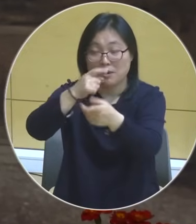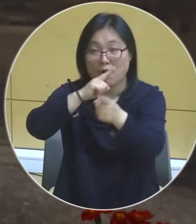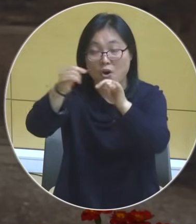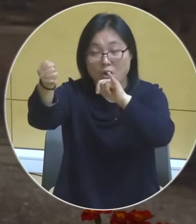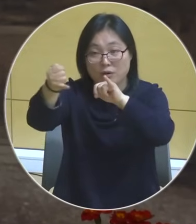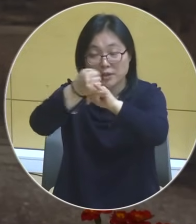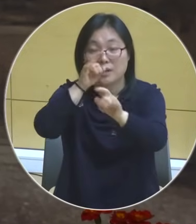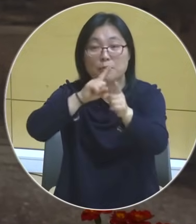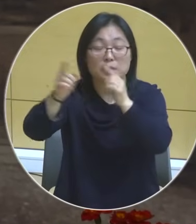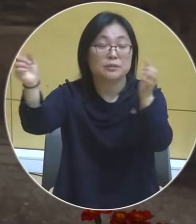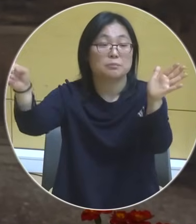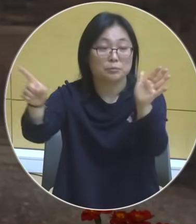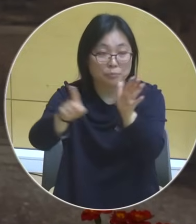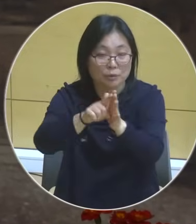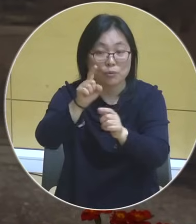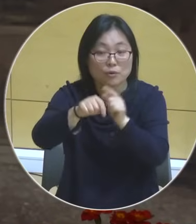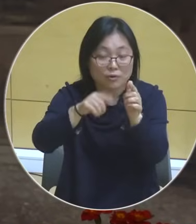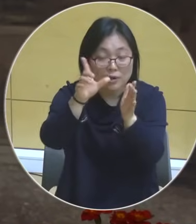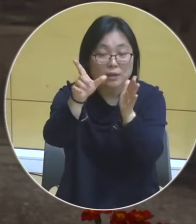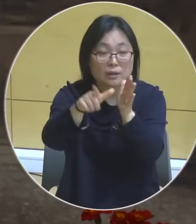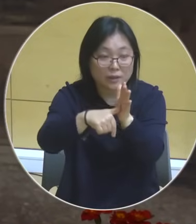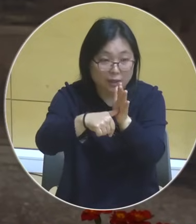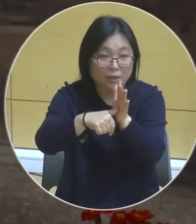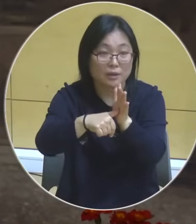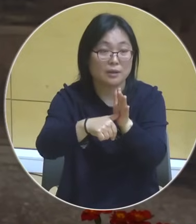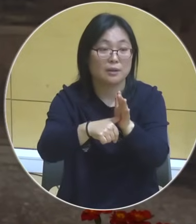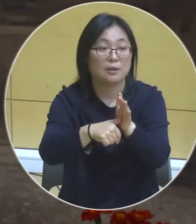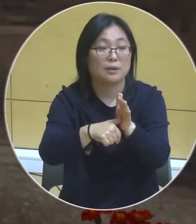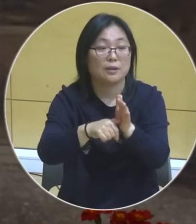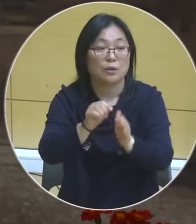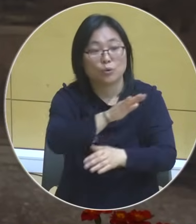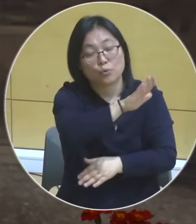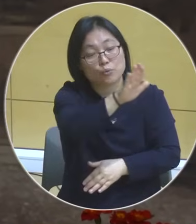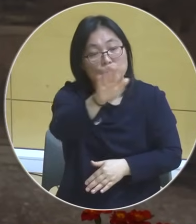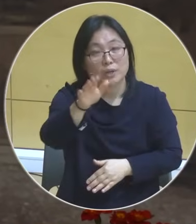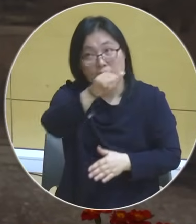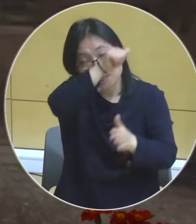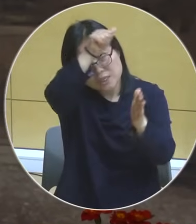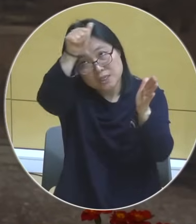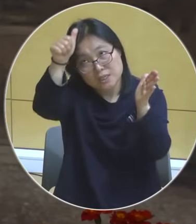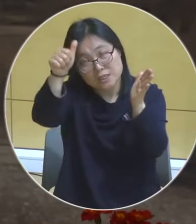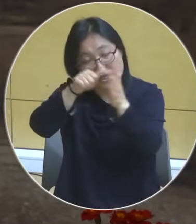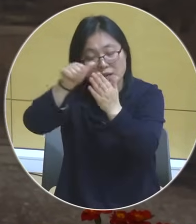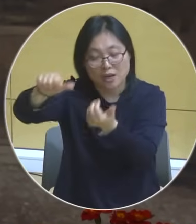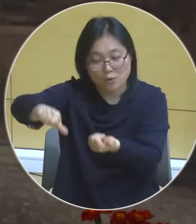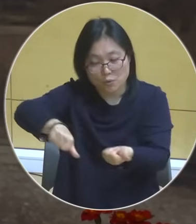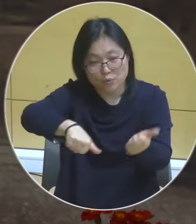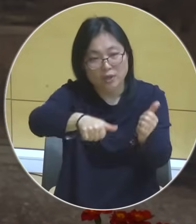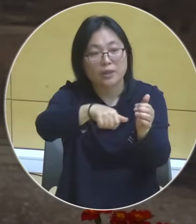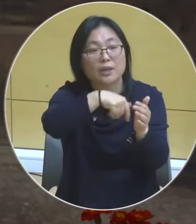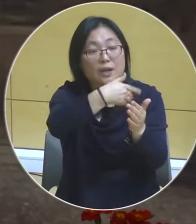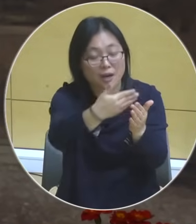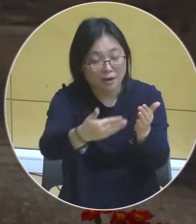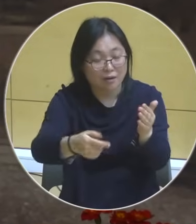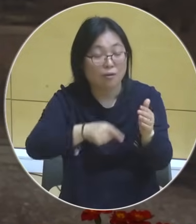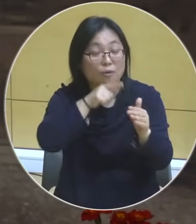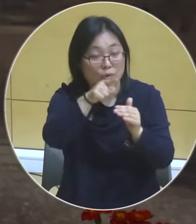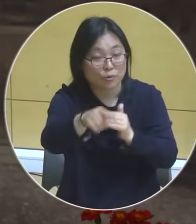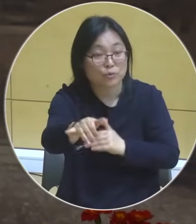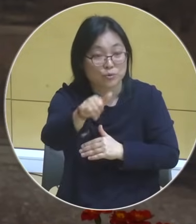언약의 말씀을 믿고 걸어갈 때에 우리는 우리에게 인생의 요단강도 건널 수 있고 홍해도 건널 수